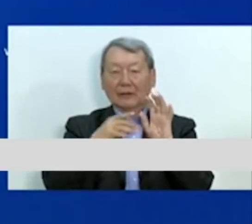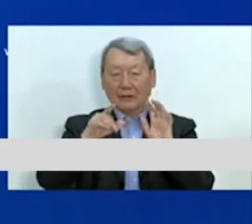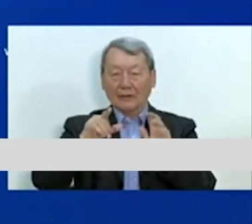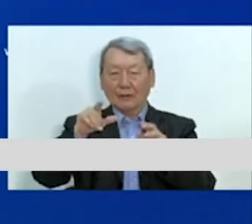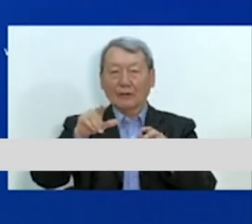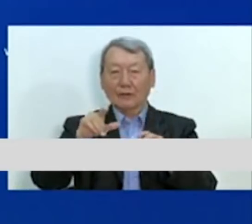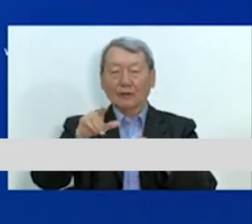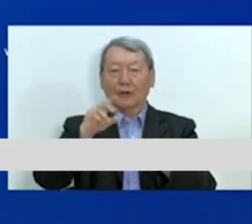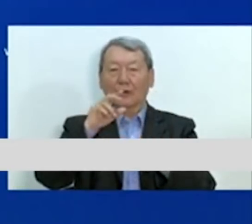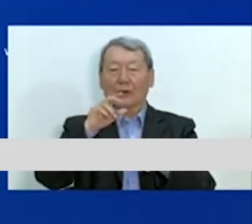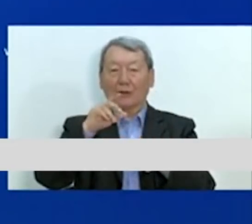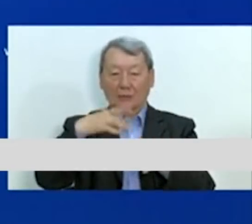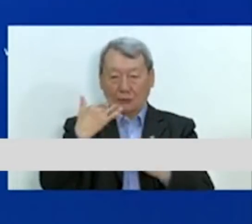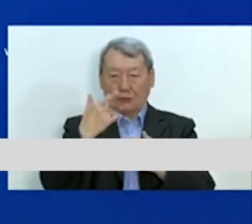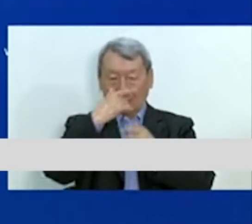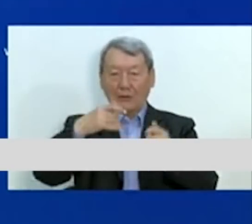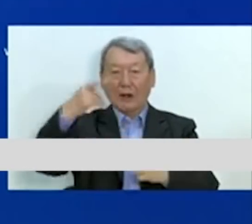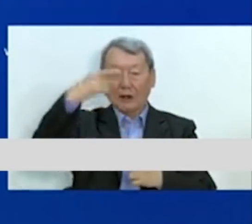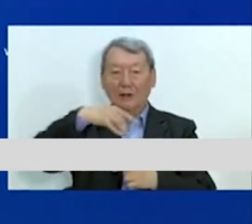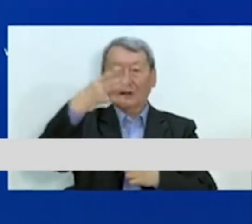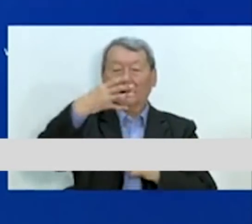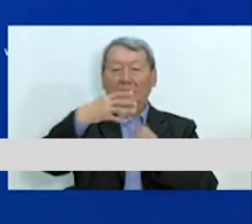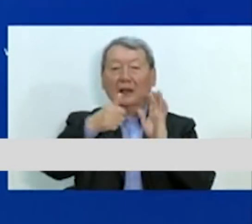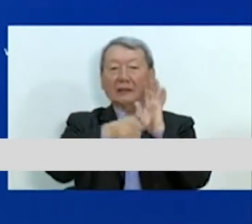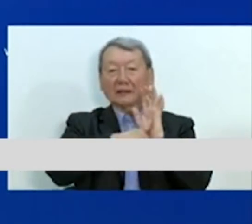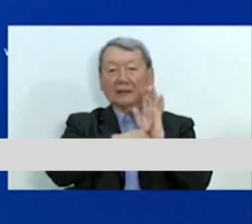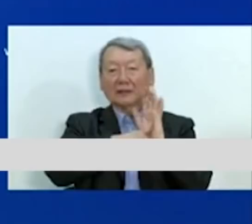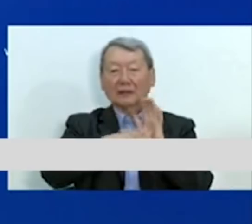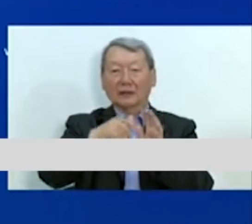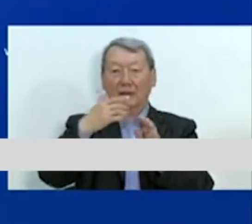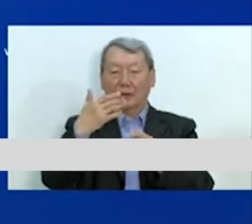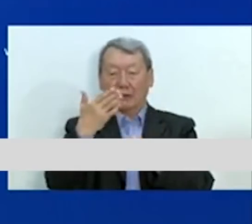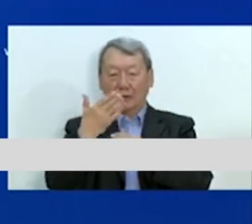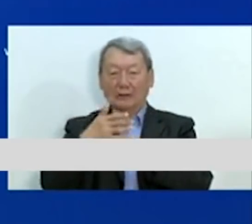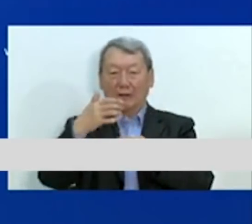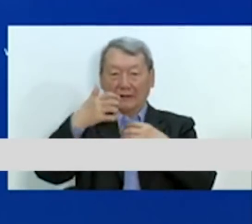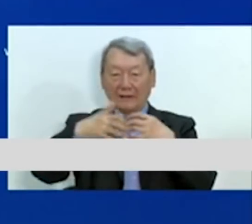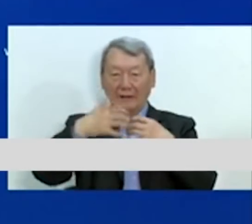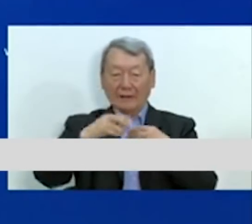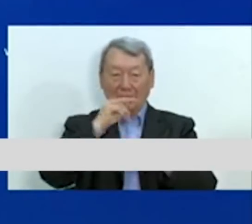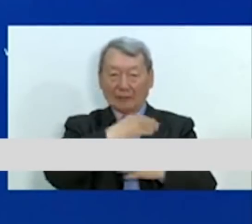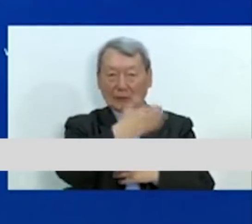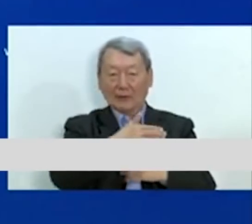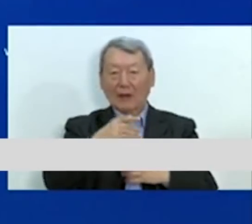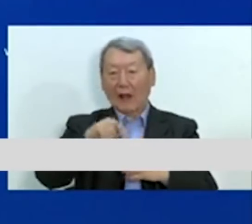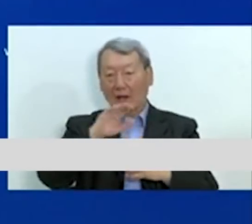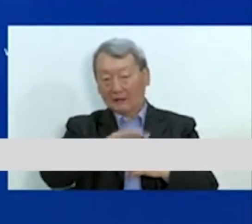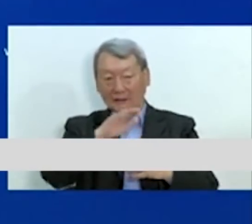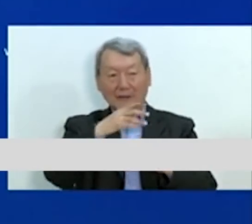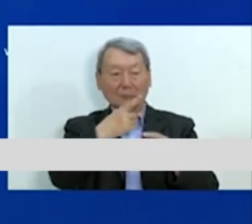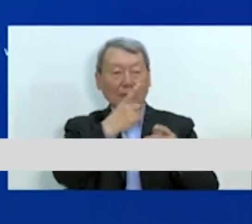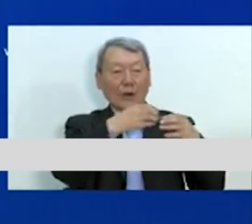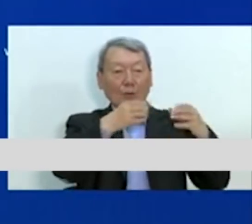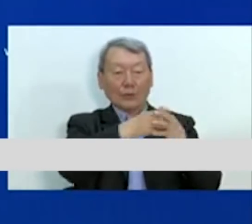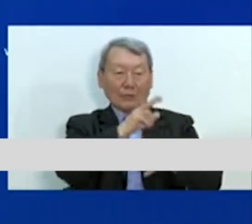жугузуп алгандыгын айтып атабыз. 40-46 ошо орто билимдүү биздин кызматкерлер. Мындан тышкары